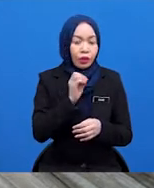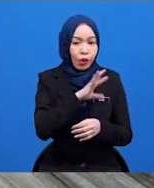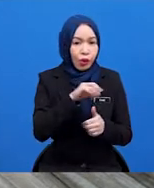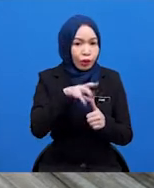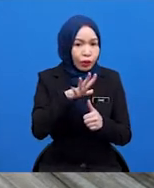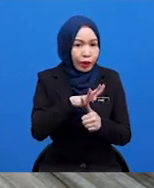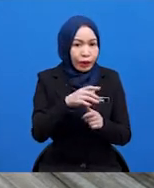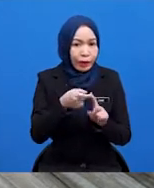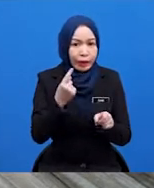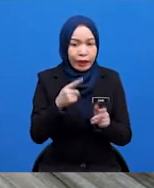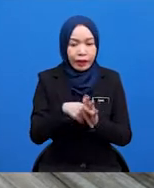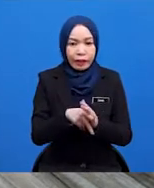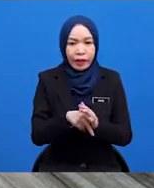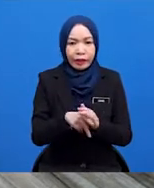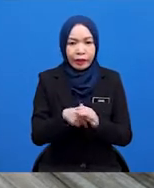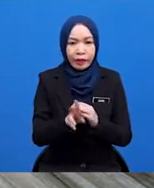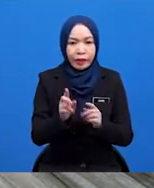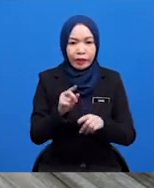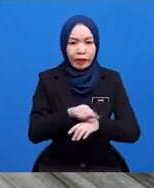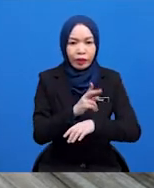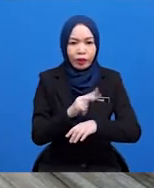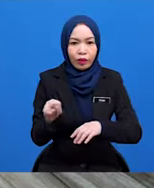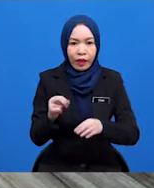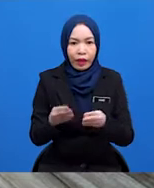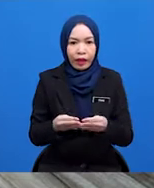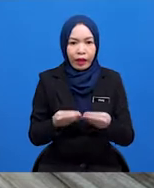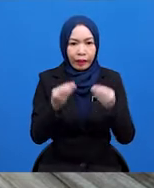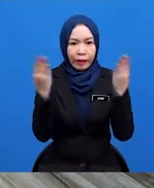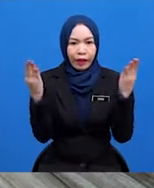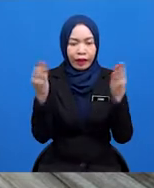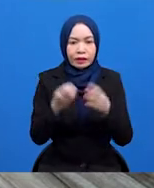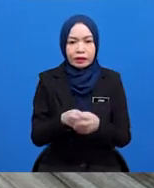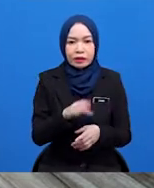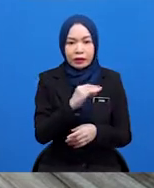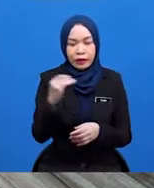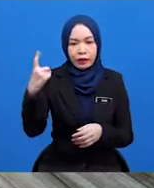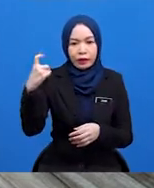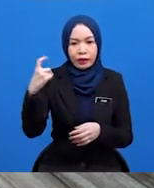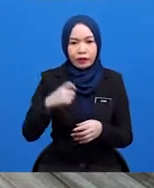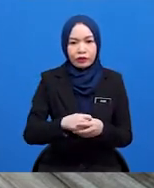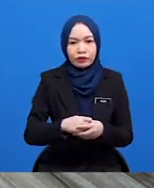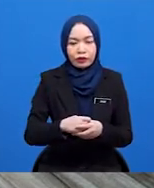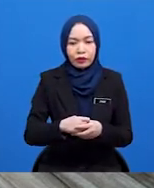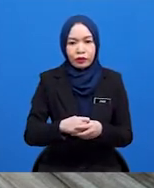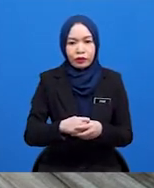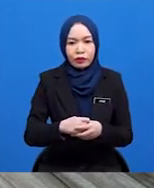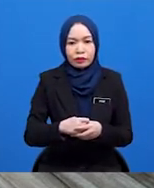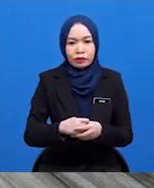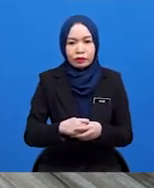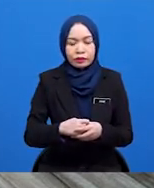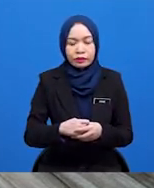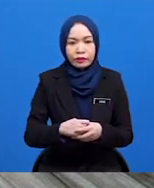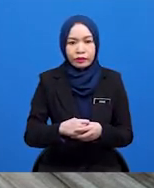penggunaan pelbagai jenis baja kimia dan racun serangga seperti DDT ke atas